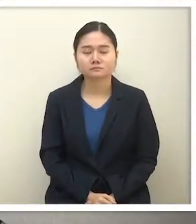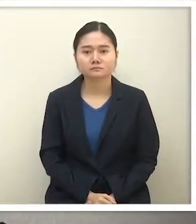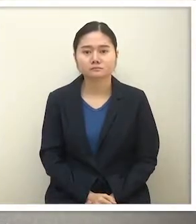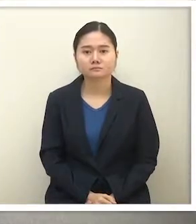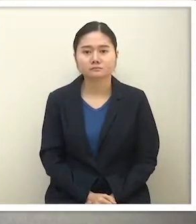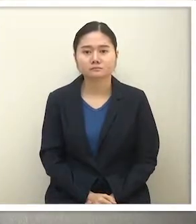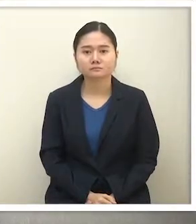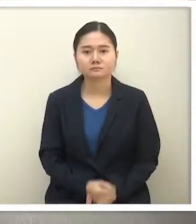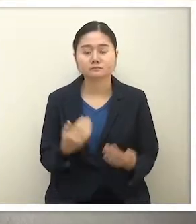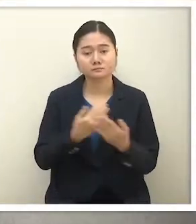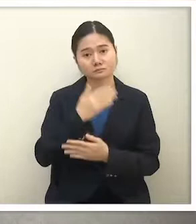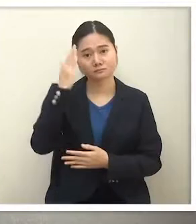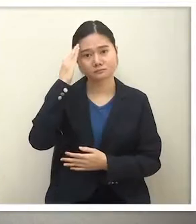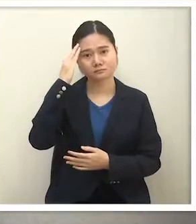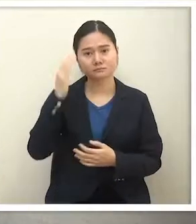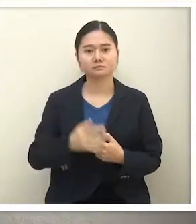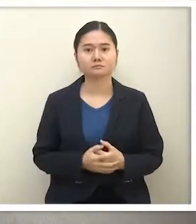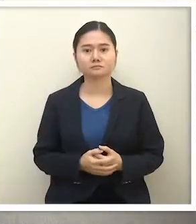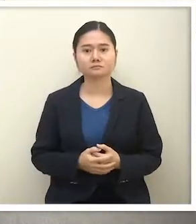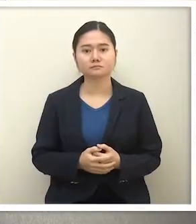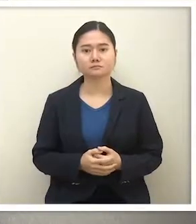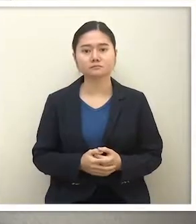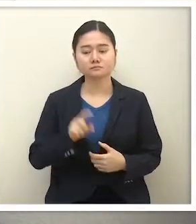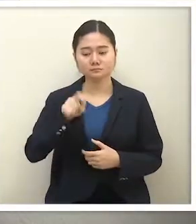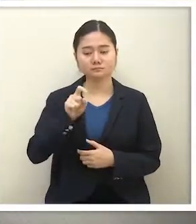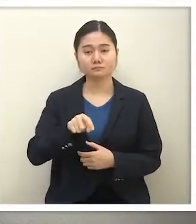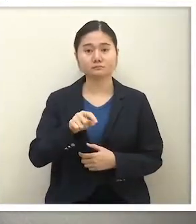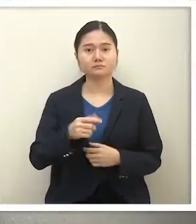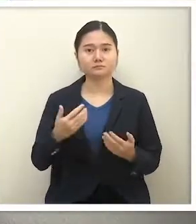ตัวนี้กูเปลี่ยนเป็นหัวดับเบิลคลิกเปลี่ยนเลยนะครับ